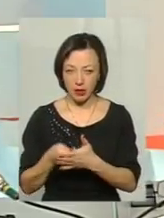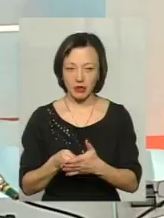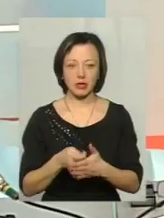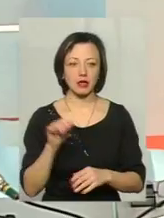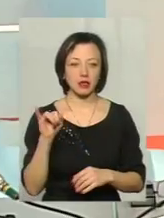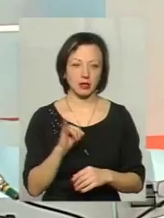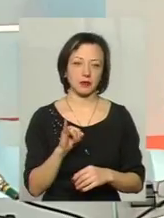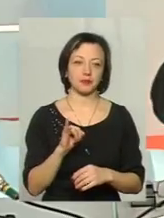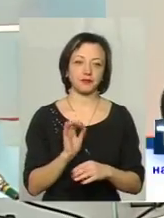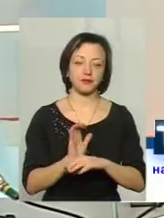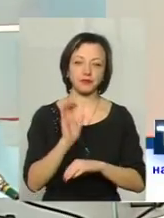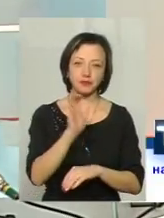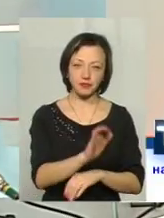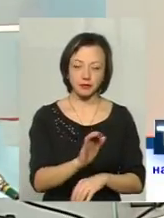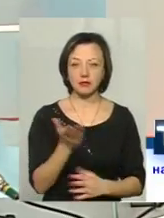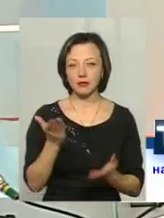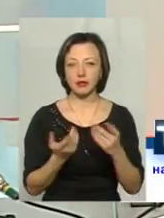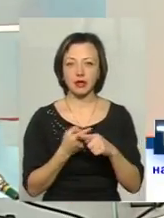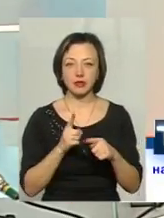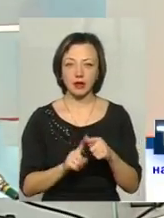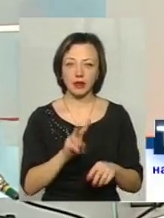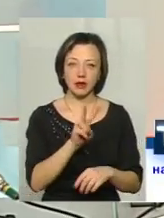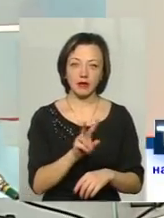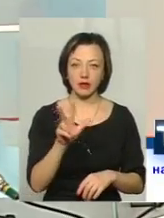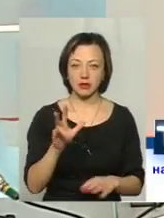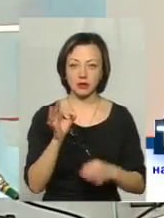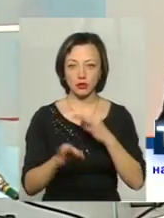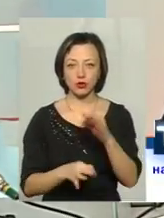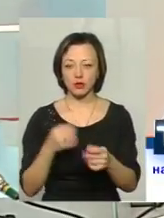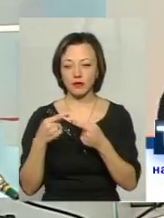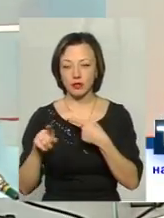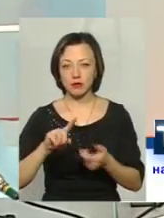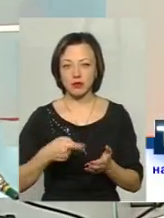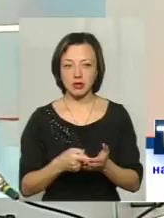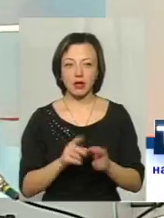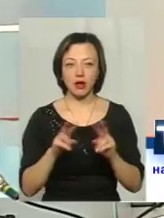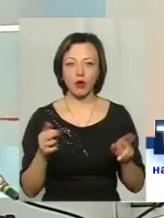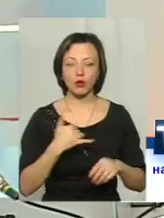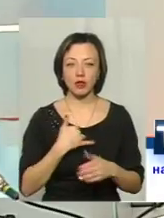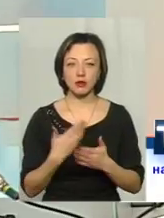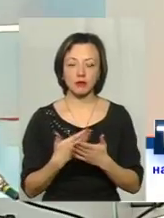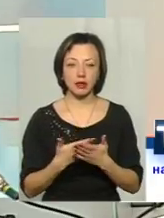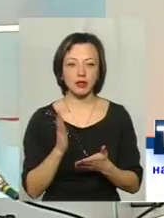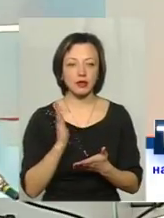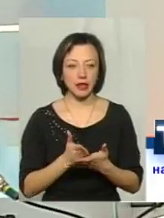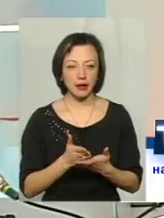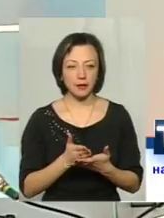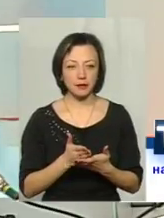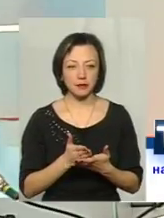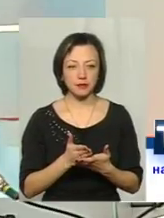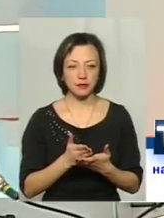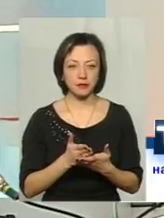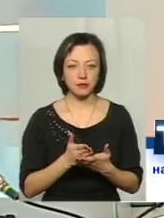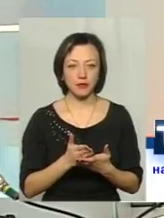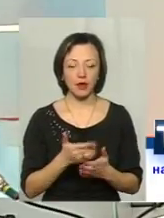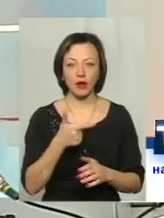накормити, ну і відправити потім, якщо це на двоє, на троє суток, десь в інші міста, так як в нас, допустимо, є той же